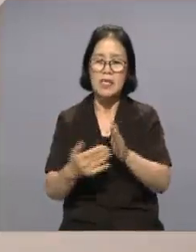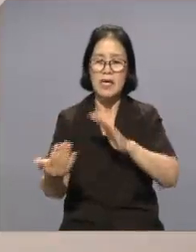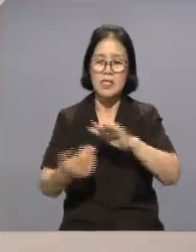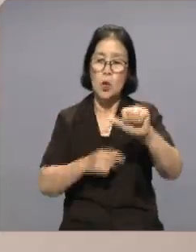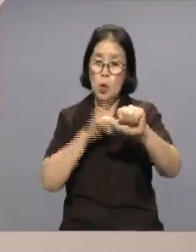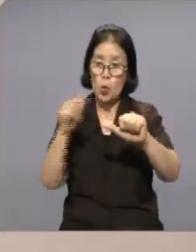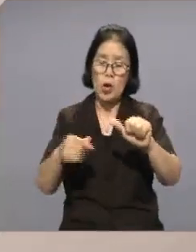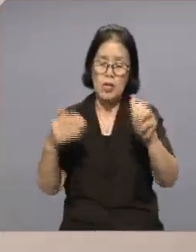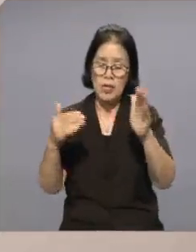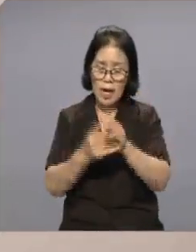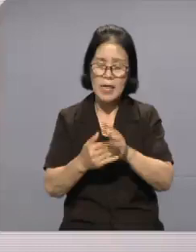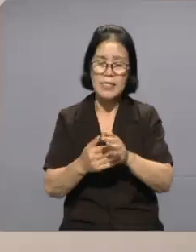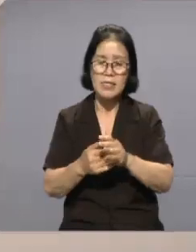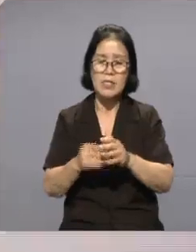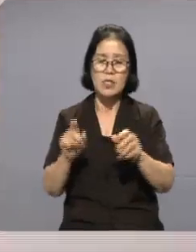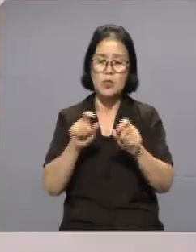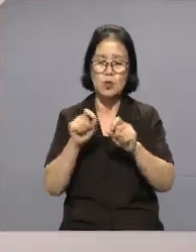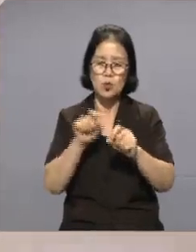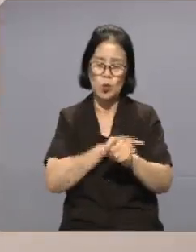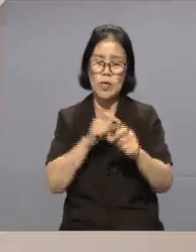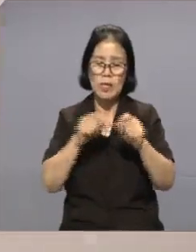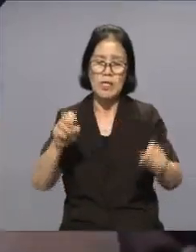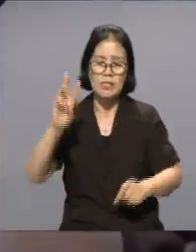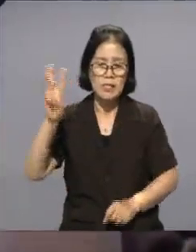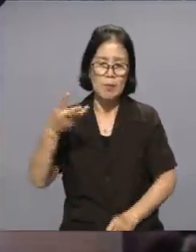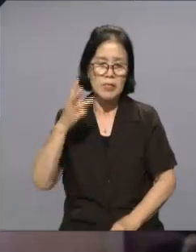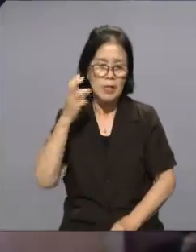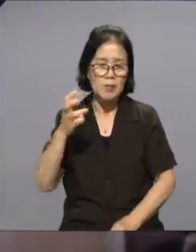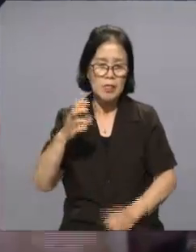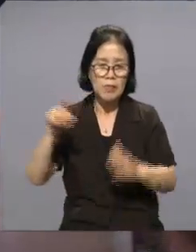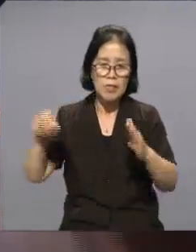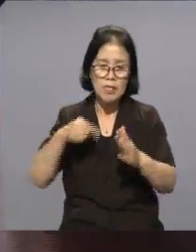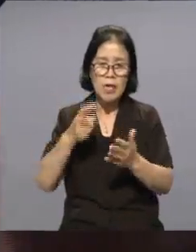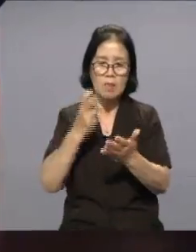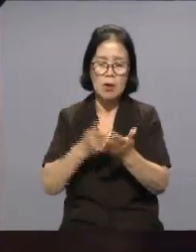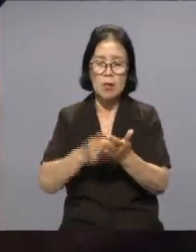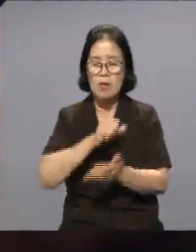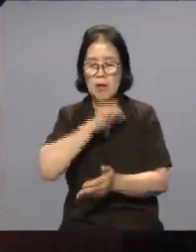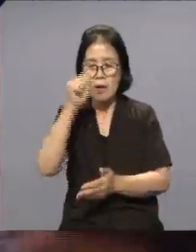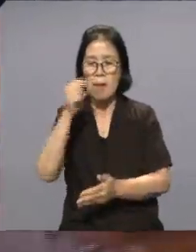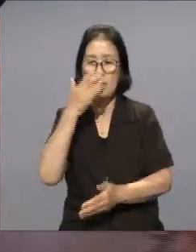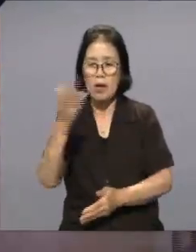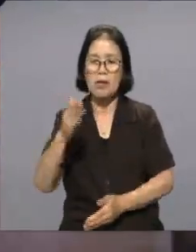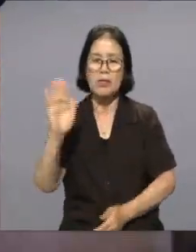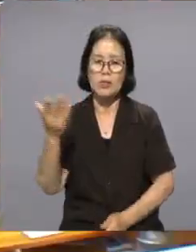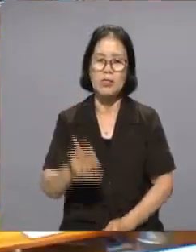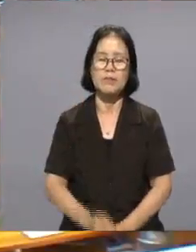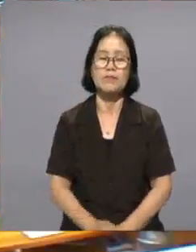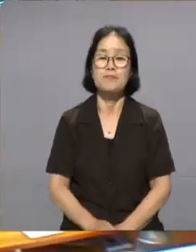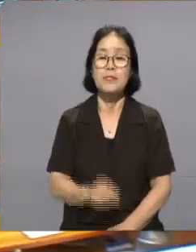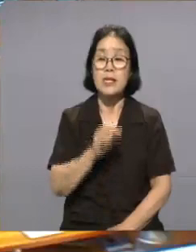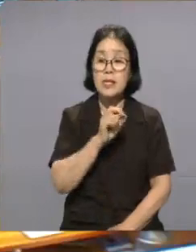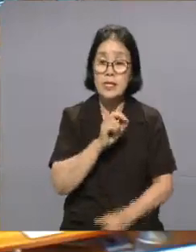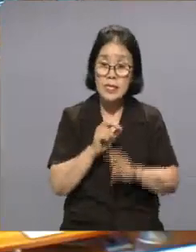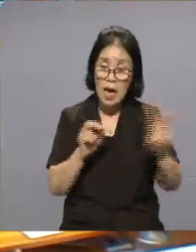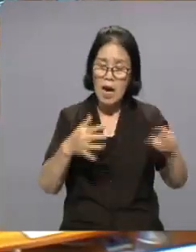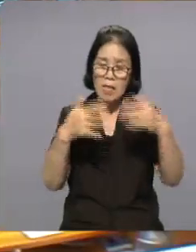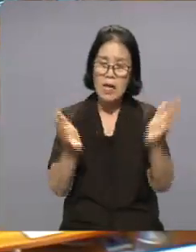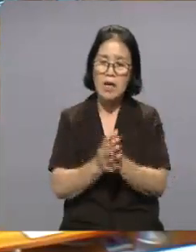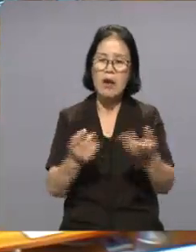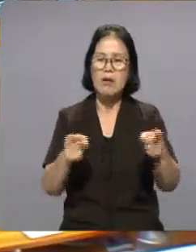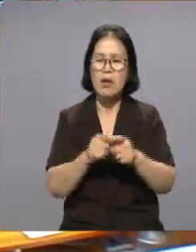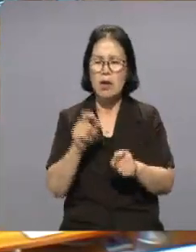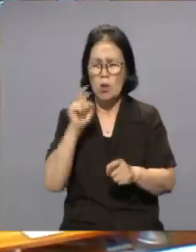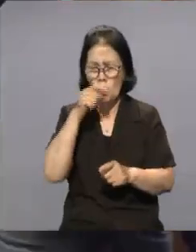5월까지 최장 330일 이내에이 법안을 처리할 수 있게 됐습니다 야당은 이와 함께